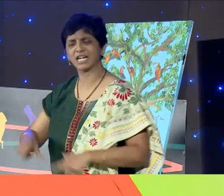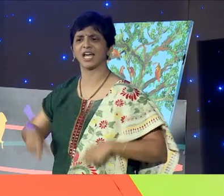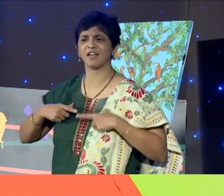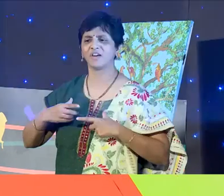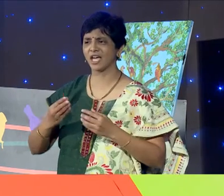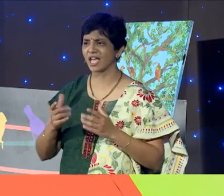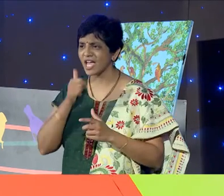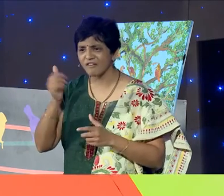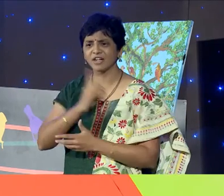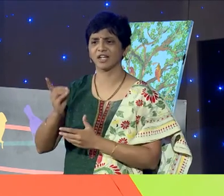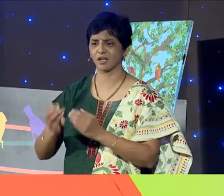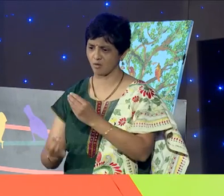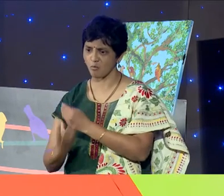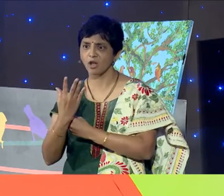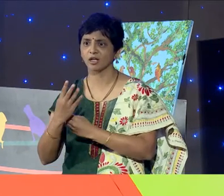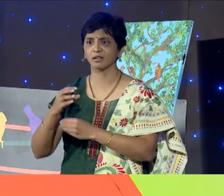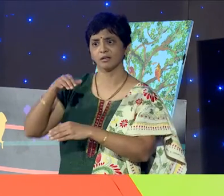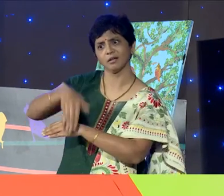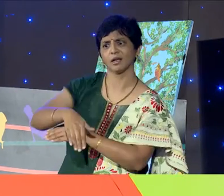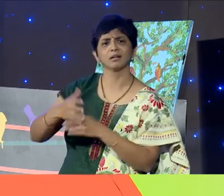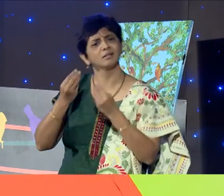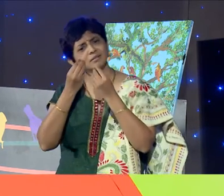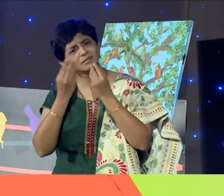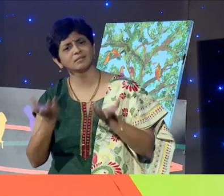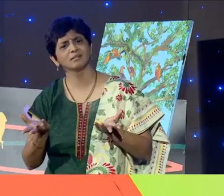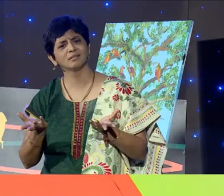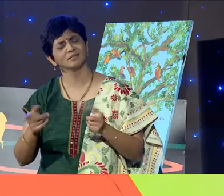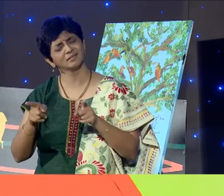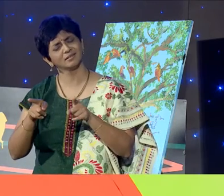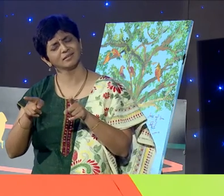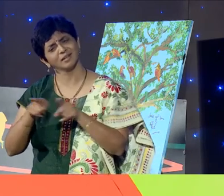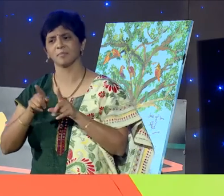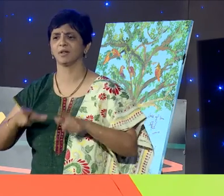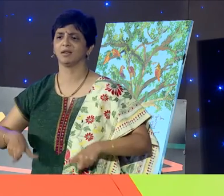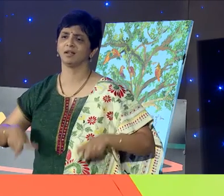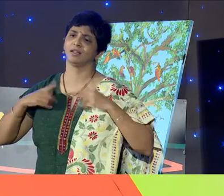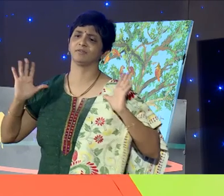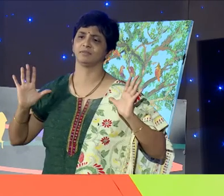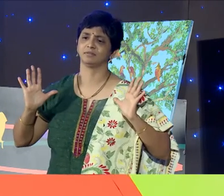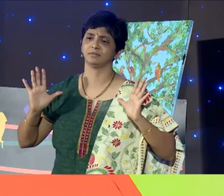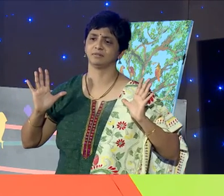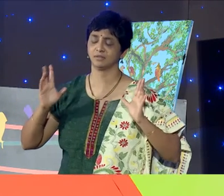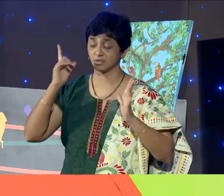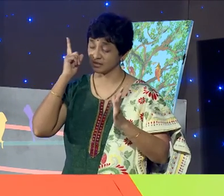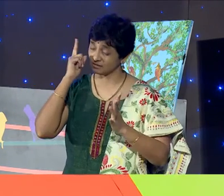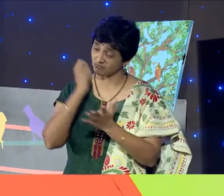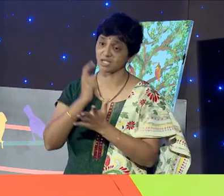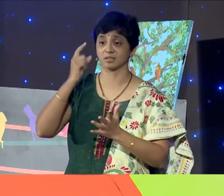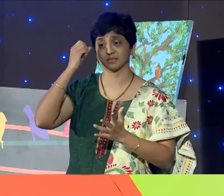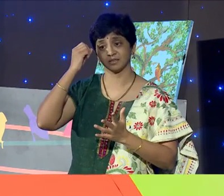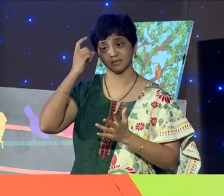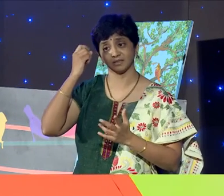दोस्तों गांधी जी की और तीन बंदरों वाली बात बचपन में हमें सुनाई गई, आप सबको भी याद है, बुरा मत देखो, बुरा मत बोलो, बुरा मत